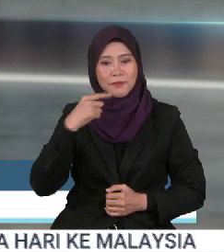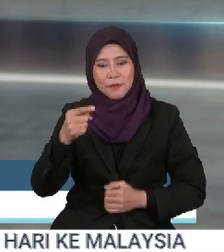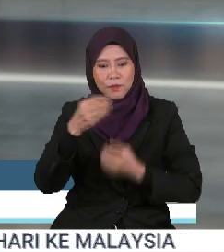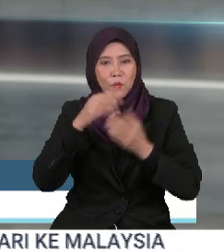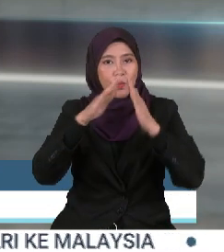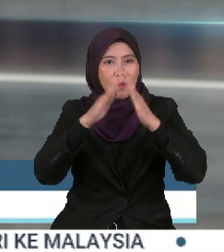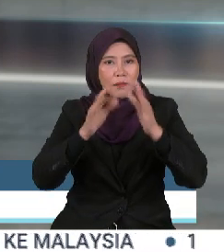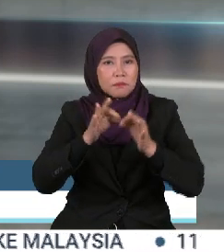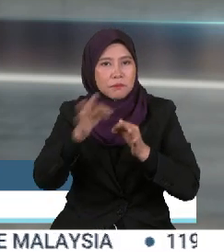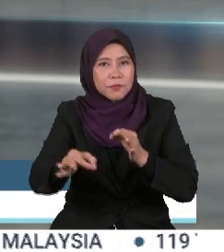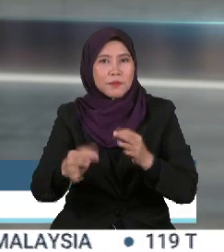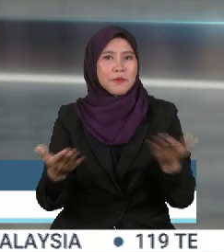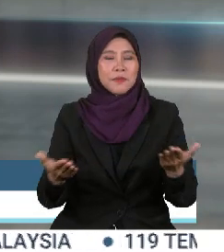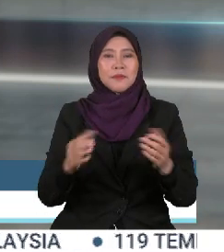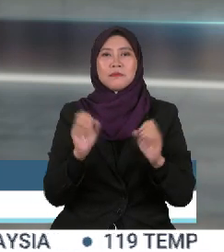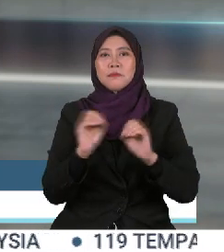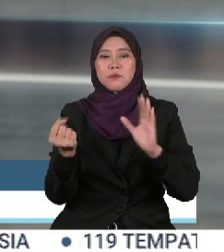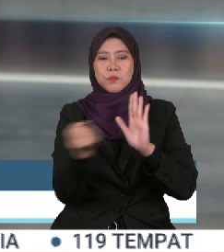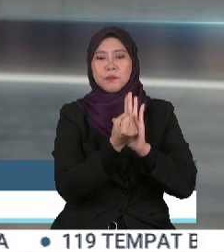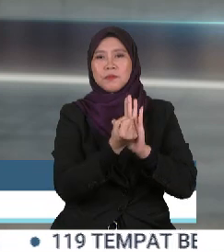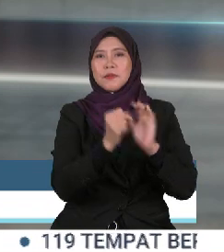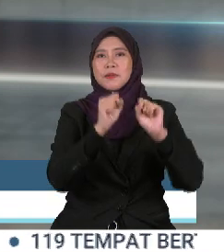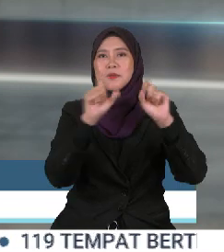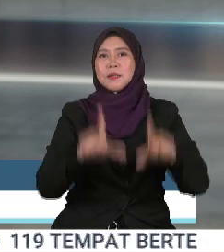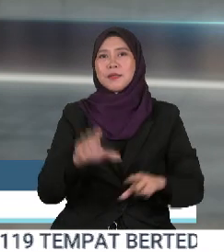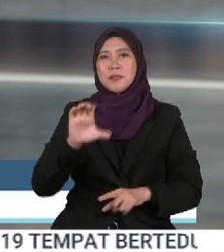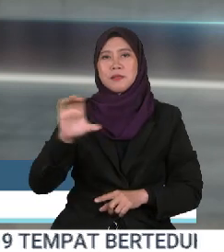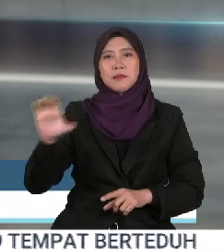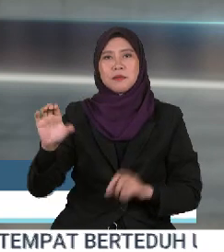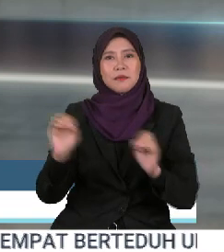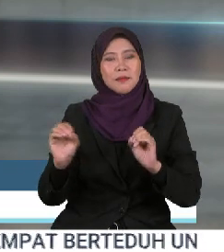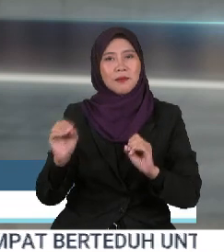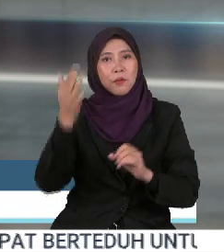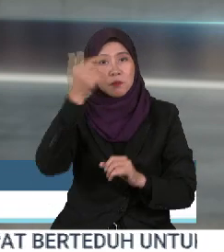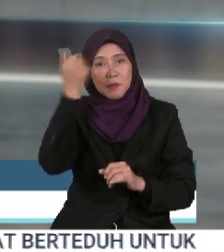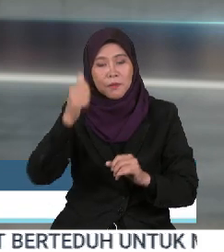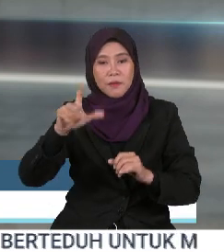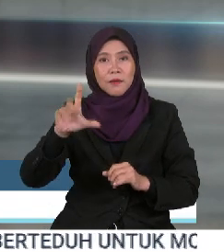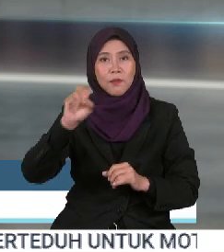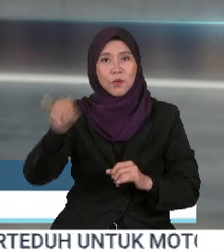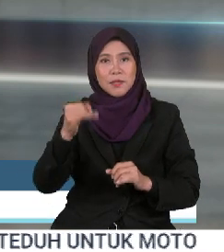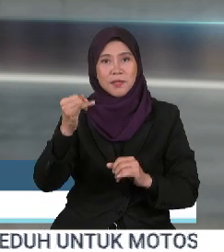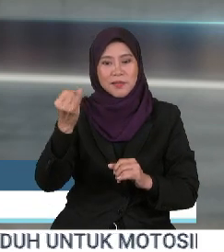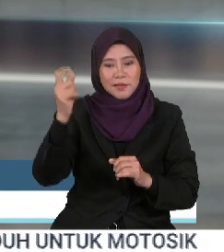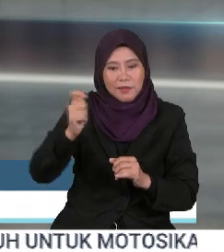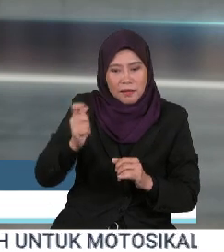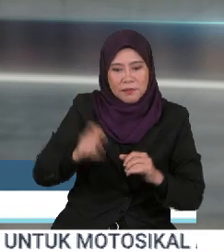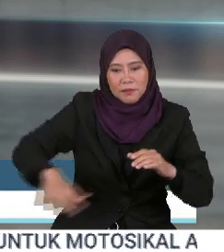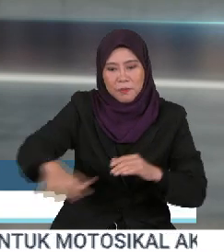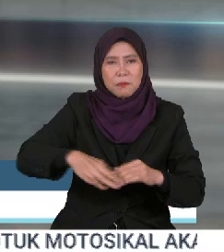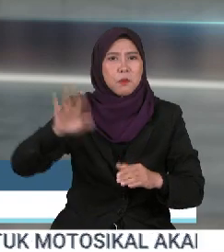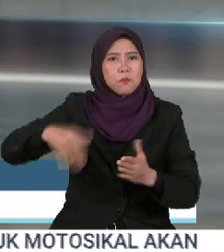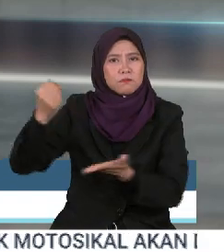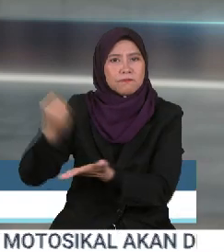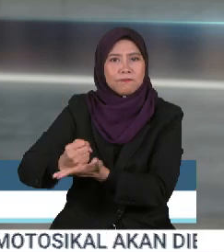terbengkalai karena tidak memperoleh sijil kelayakan menduduki sisi-sisi berikuttan Loji rotan kumbahan sudah ada belum mendapat